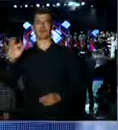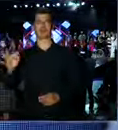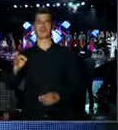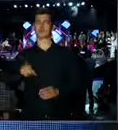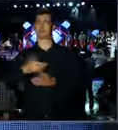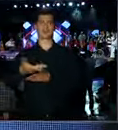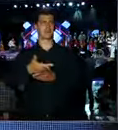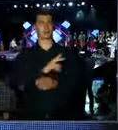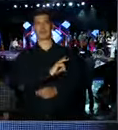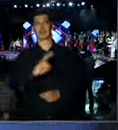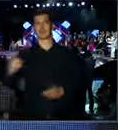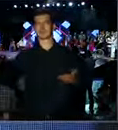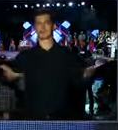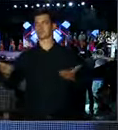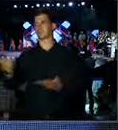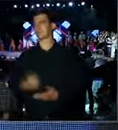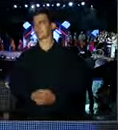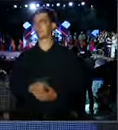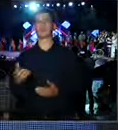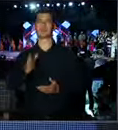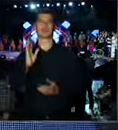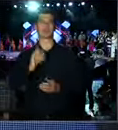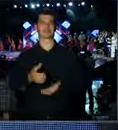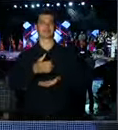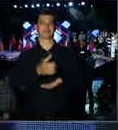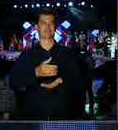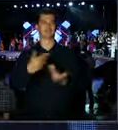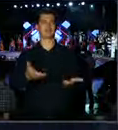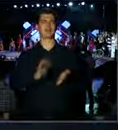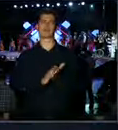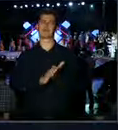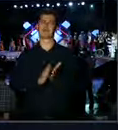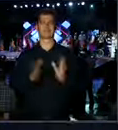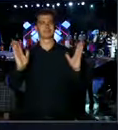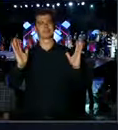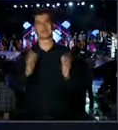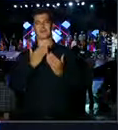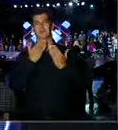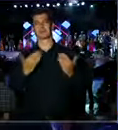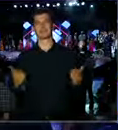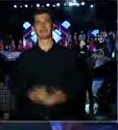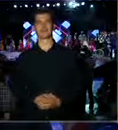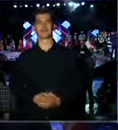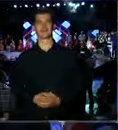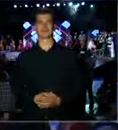wszystkich przedstawicieli. Wręczamy pamiątkowe statuetki. Prosimy o gorące, wielkie brawa, drodzy Państwo.